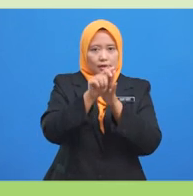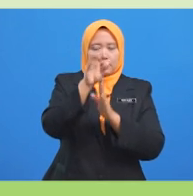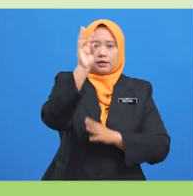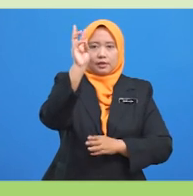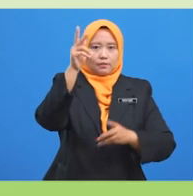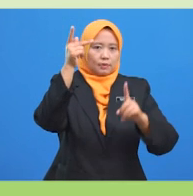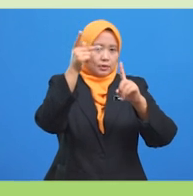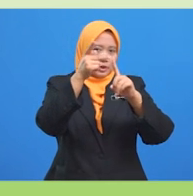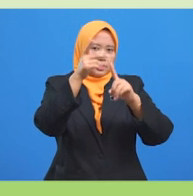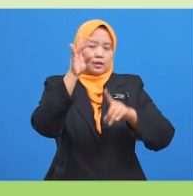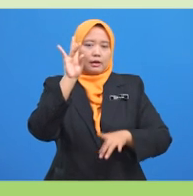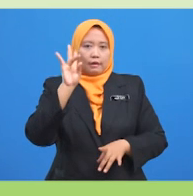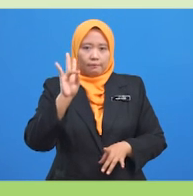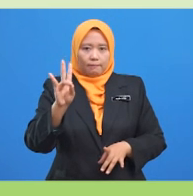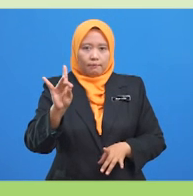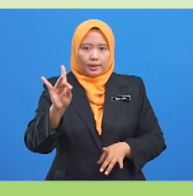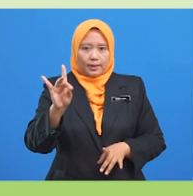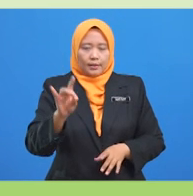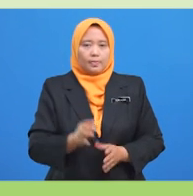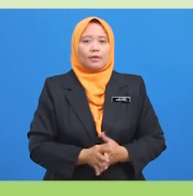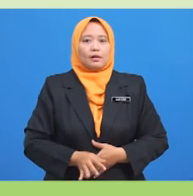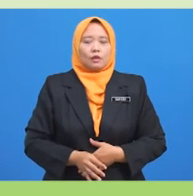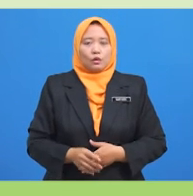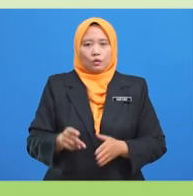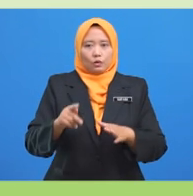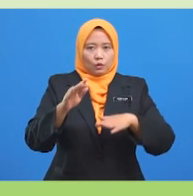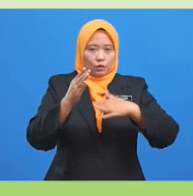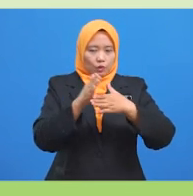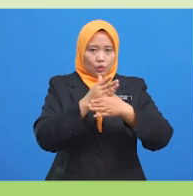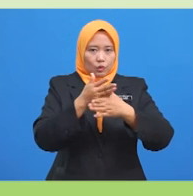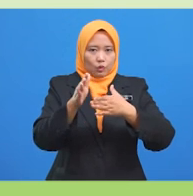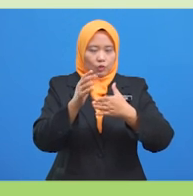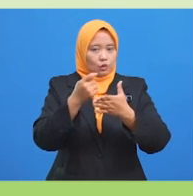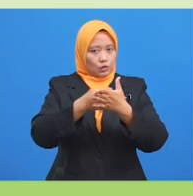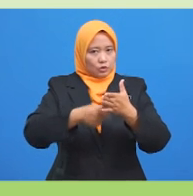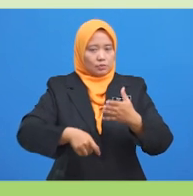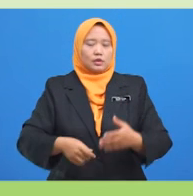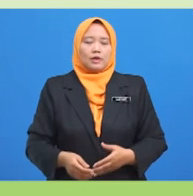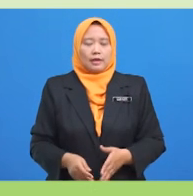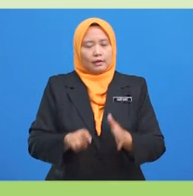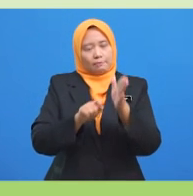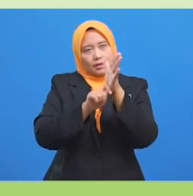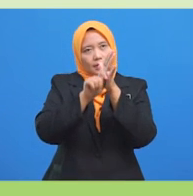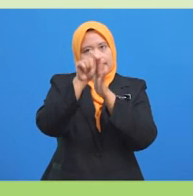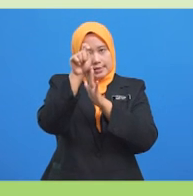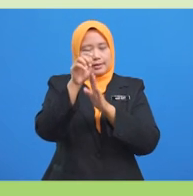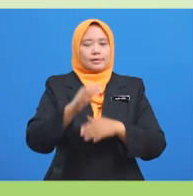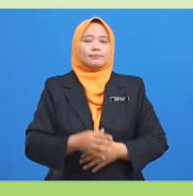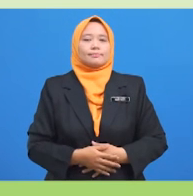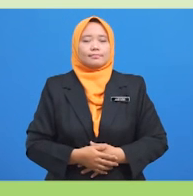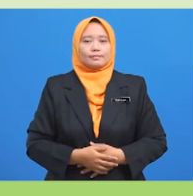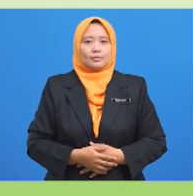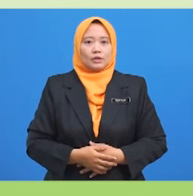8 unit, kos berubah purata semakin meningkat. Murid-murid, sediakan kalkulator dan cuba menjawab